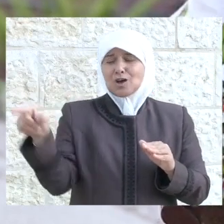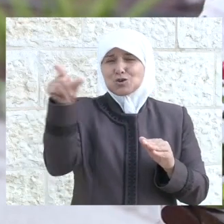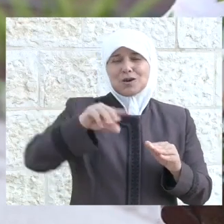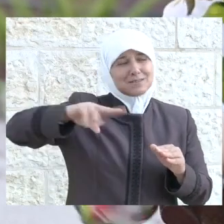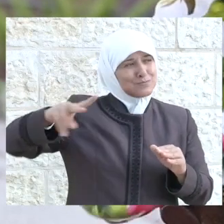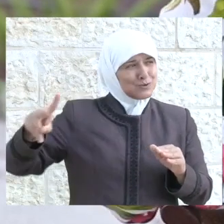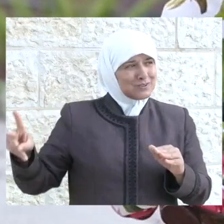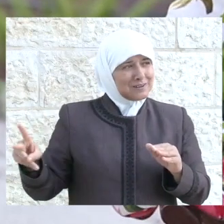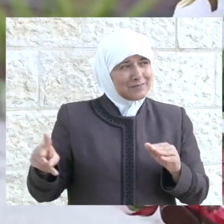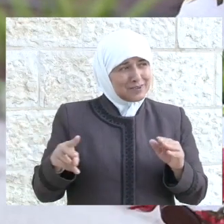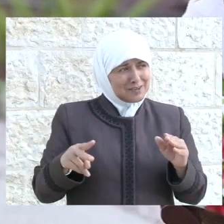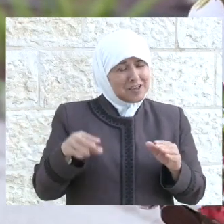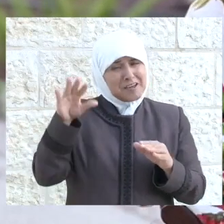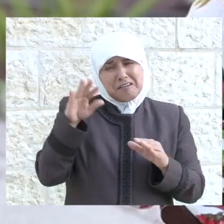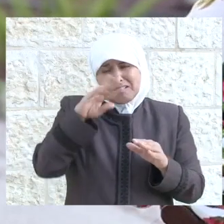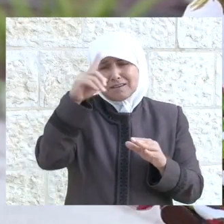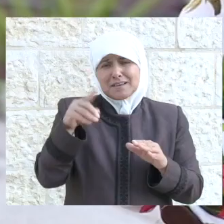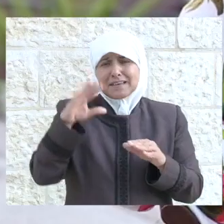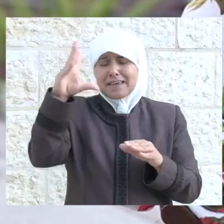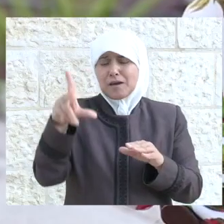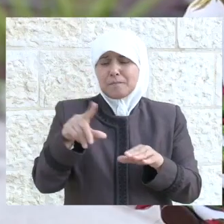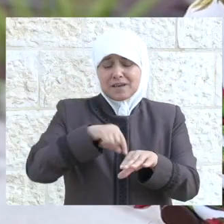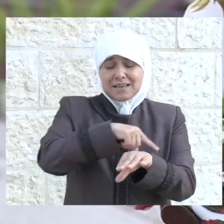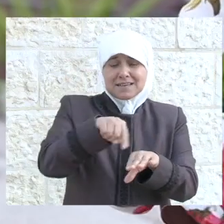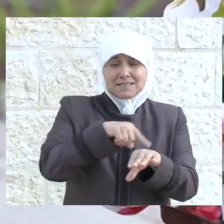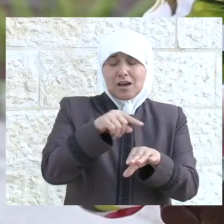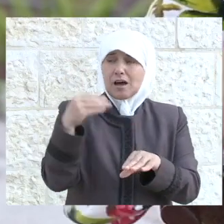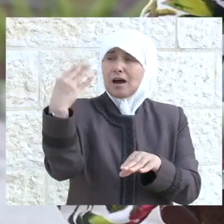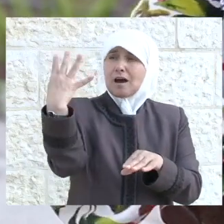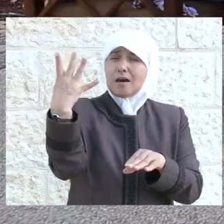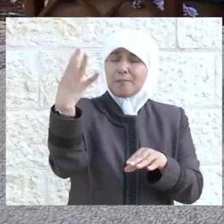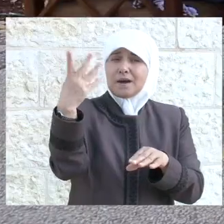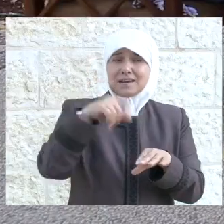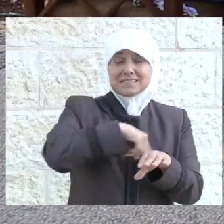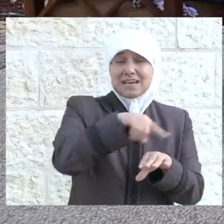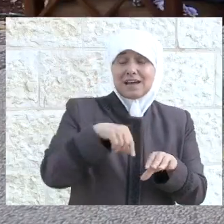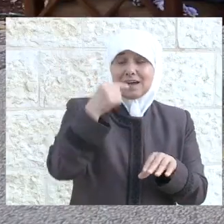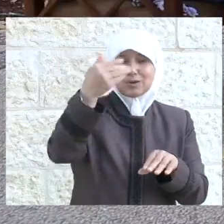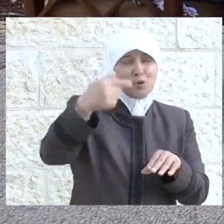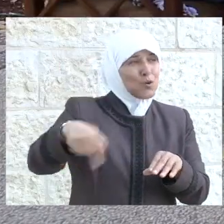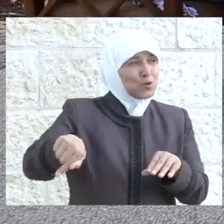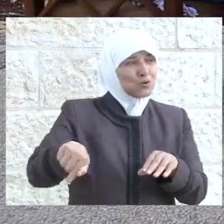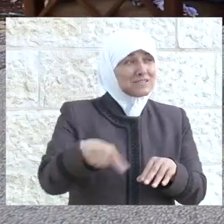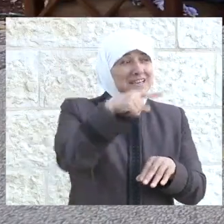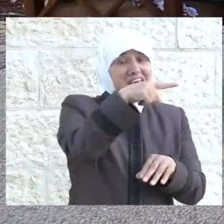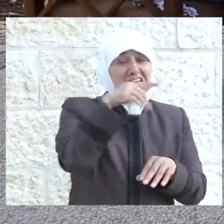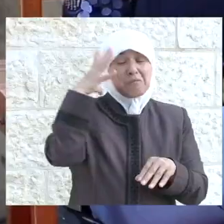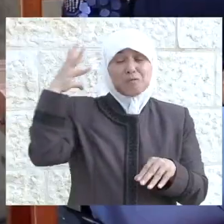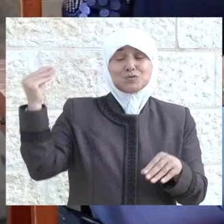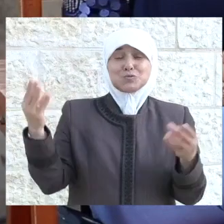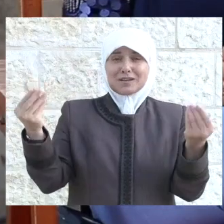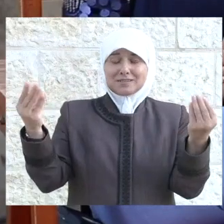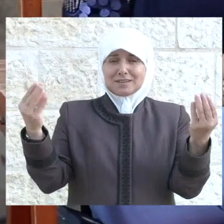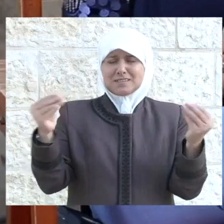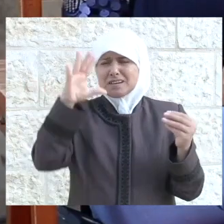أول ما خلصت التسلق كانوا يحكوا لنا إحنا مشينا 4 ساعات ونص. تفاجأت إنه أنا من كثر ما استمتعت ما حسيتش بالوقت.